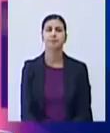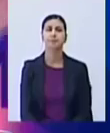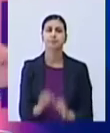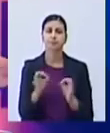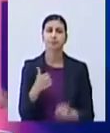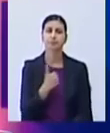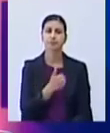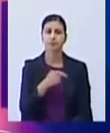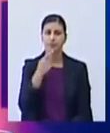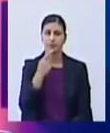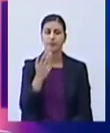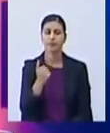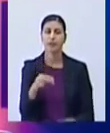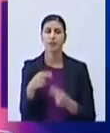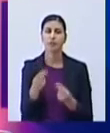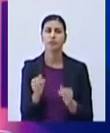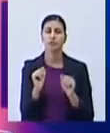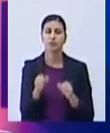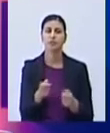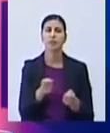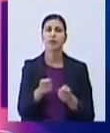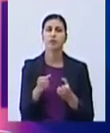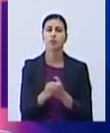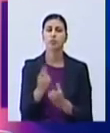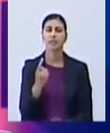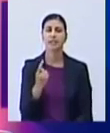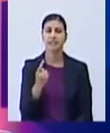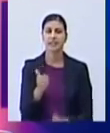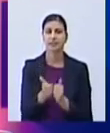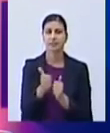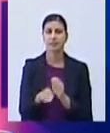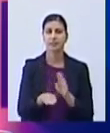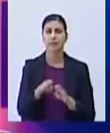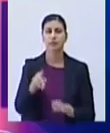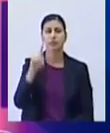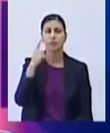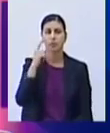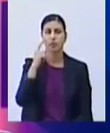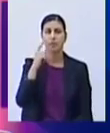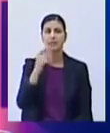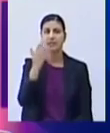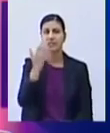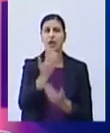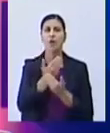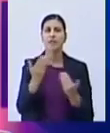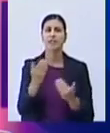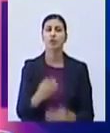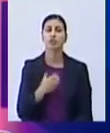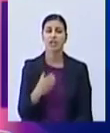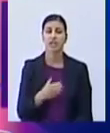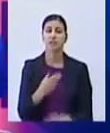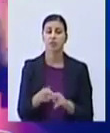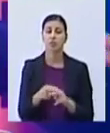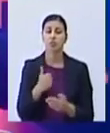ვიდრე გადახალთ, რა თქმა უნდა, მოგცემ შესაძლებლობას. მართველ გუნდს ერთ-ერთ წინ გადადგმობა ბიჯეტ მიაჩნია საყოველთაო ჯანდაცვა, რადგან ახსენეთ,